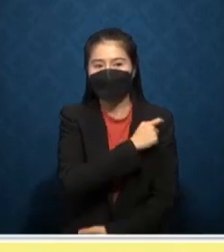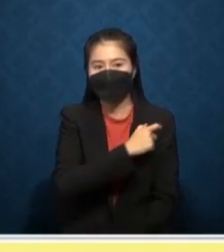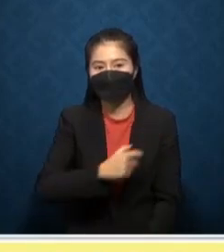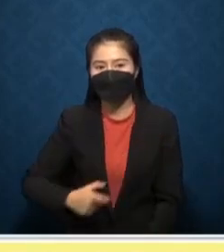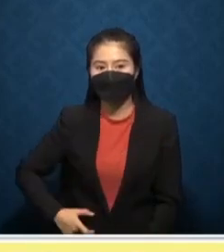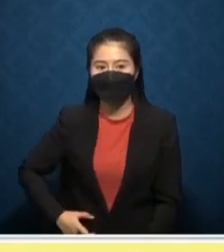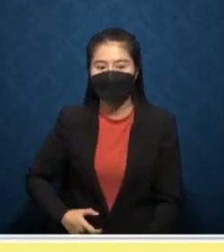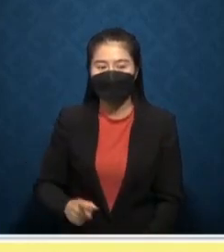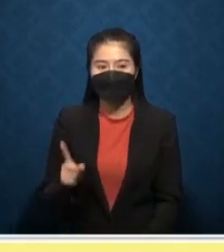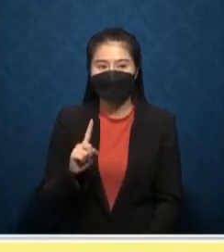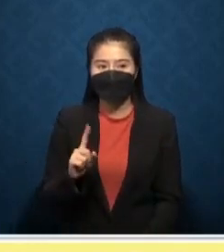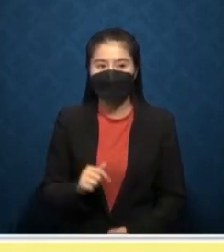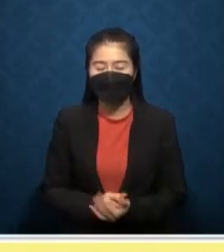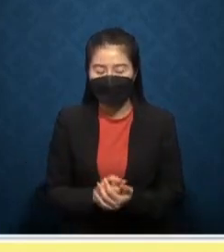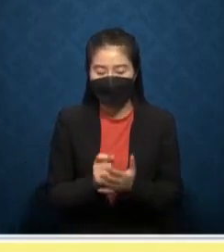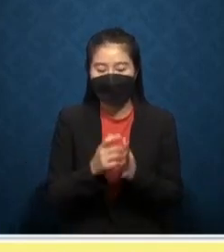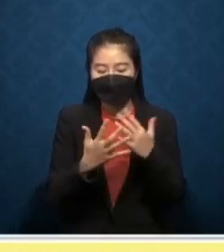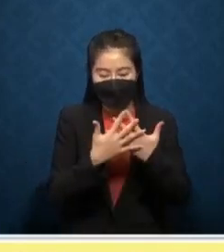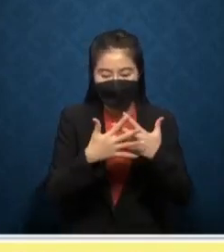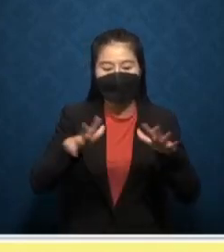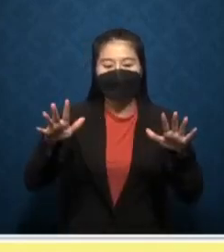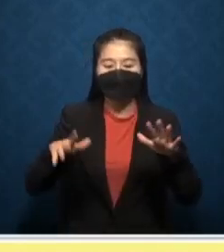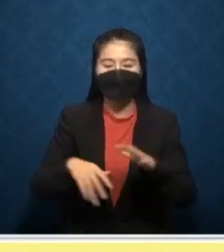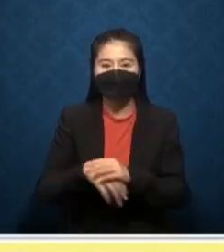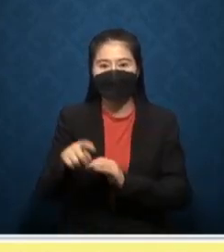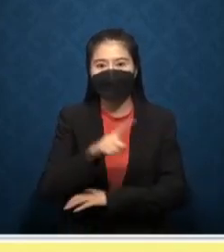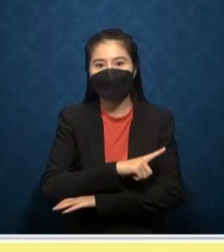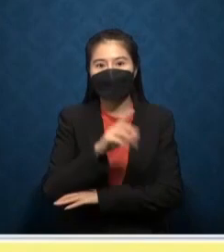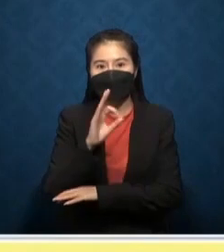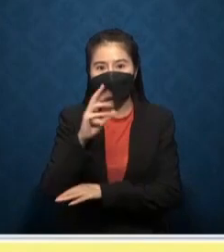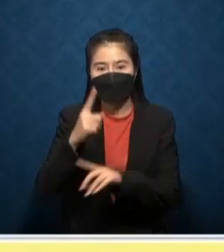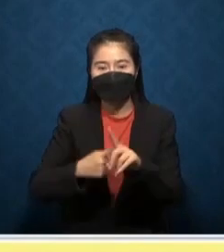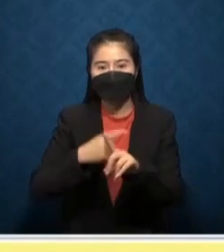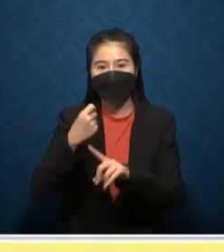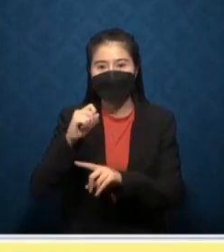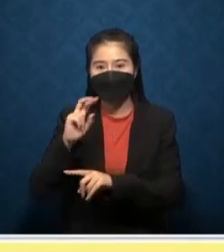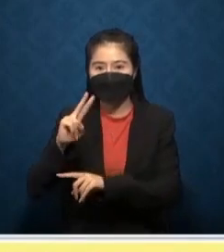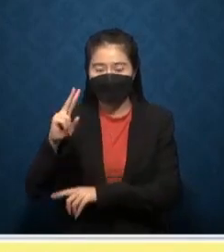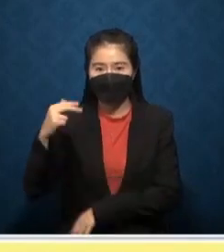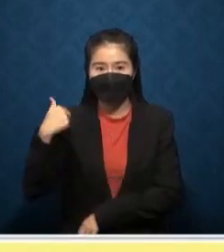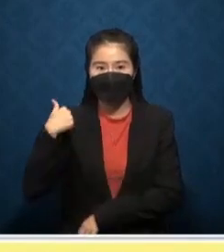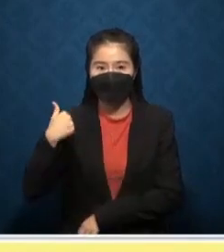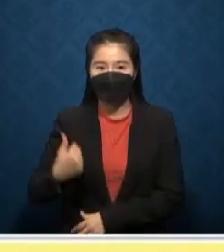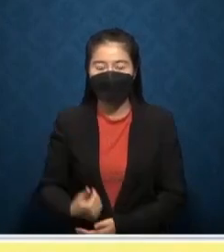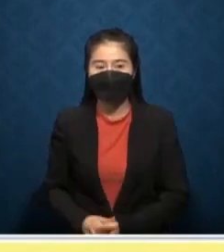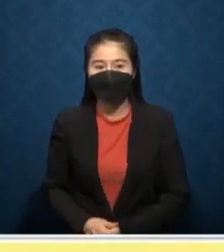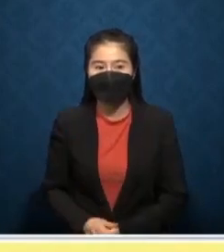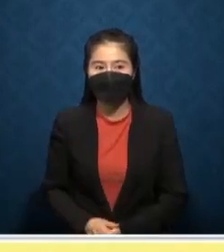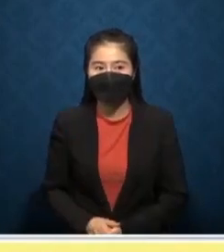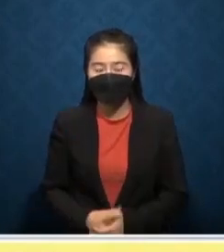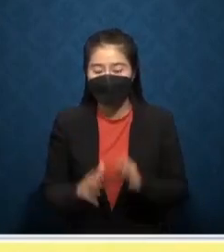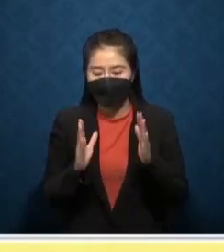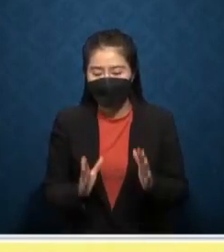ไทยให้แล้วและจะมีผลใช้มะครับในวันที่ 9 ทัวาคมผมดูแล้วนักโทษพวกนี้เนี่